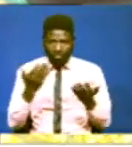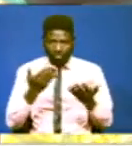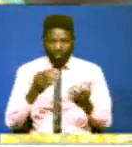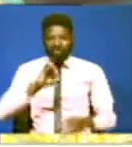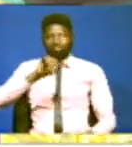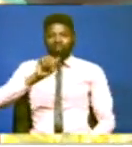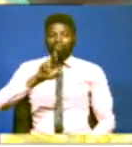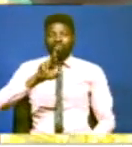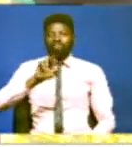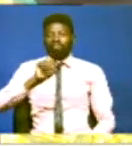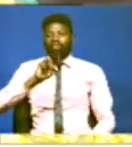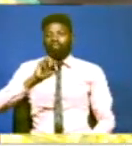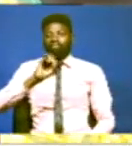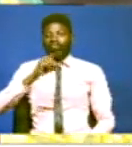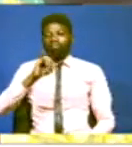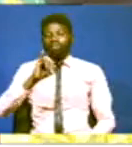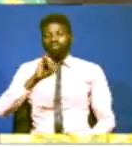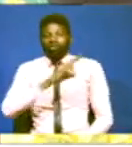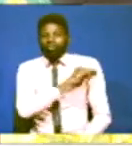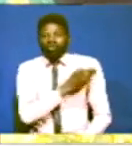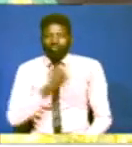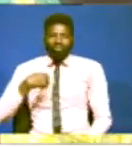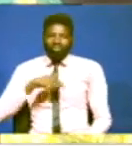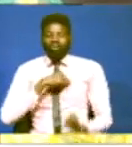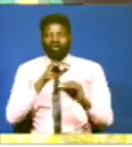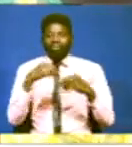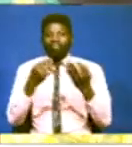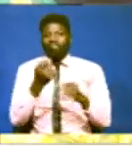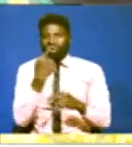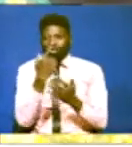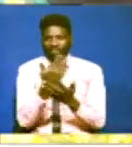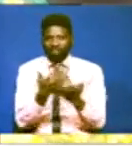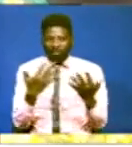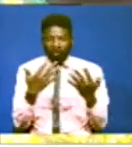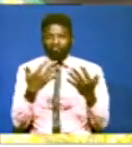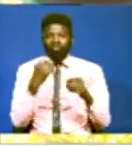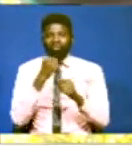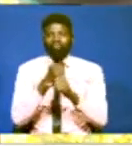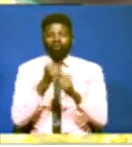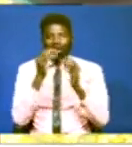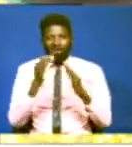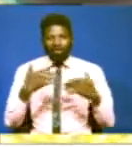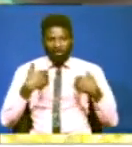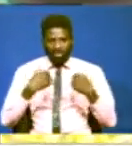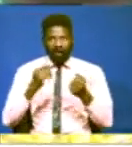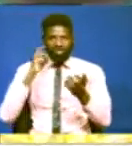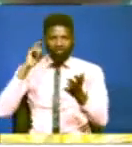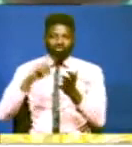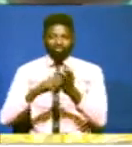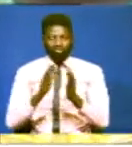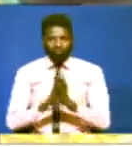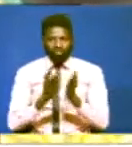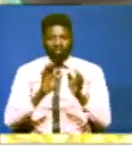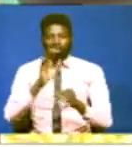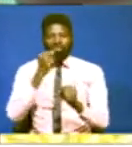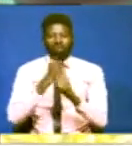distributing medical scrubs to the health workers to acknowledge them for the amazing work that they've been doing, but